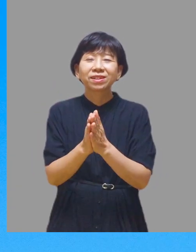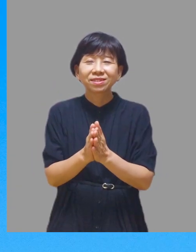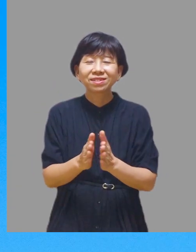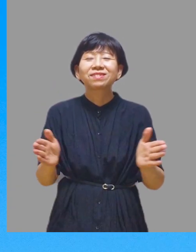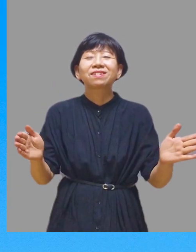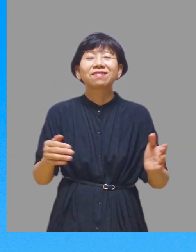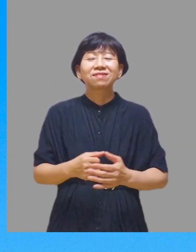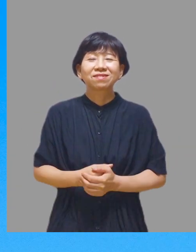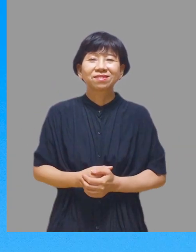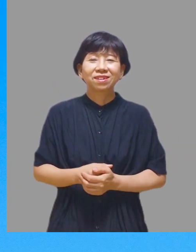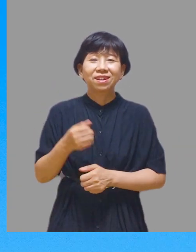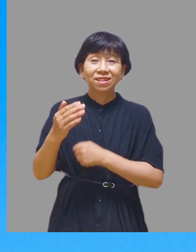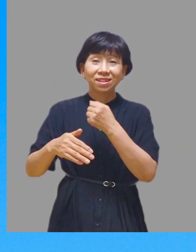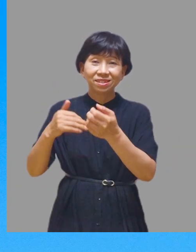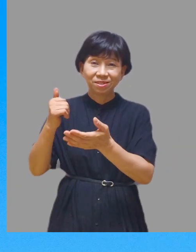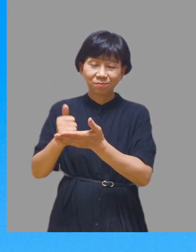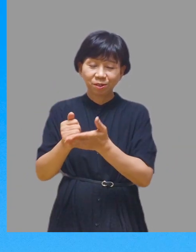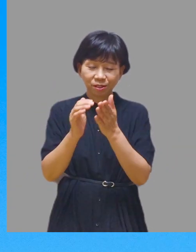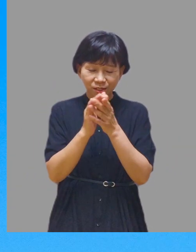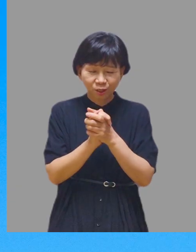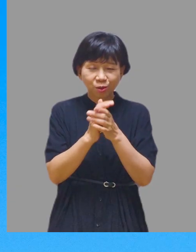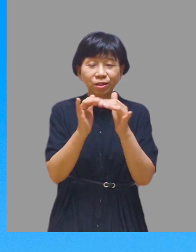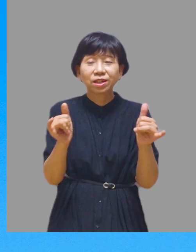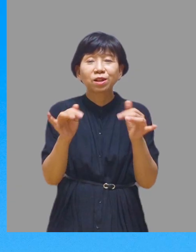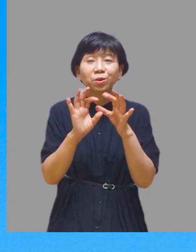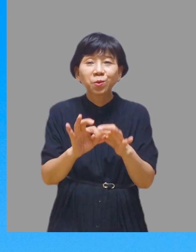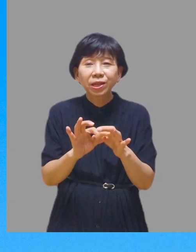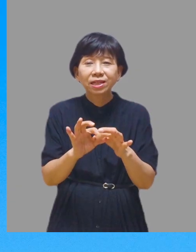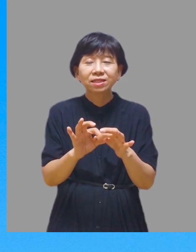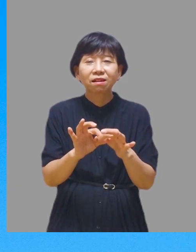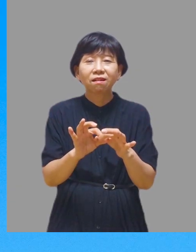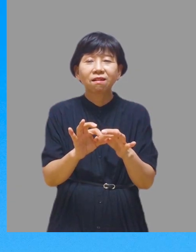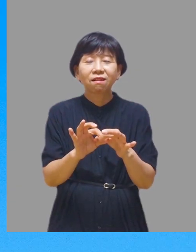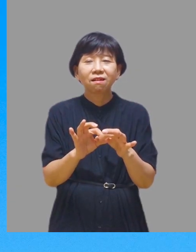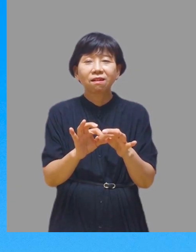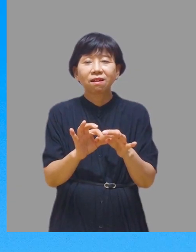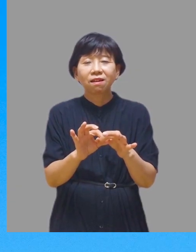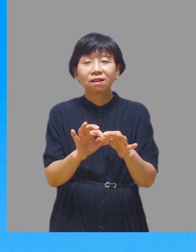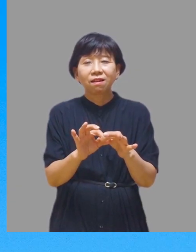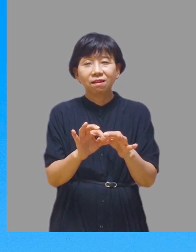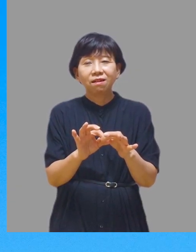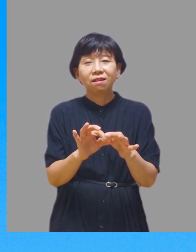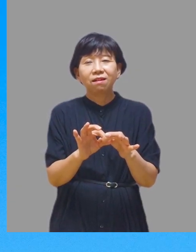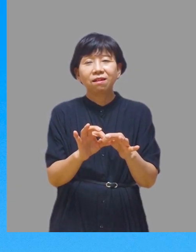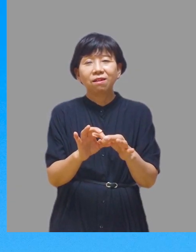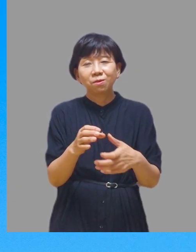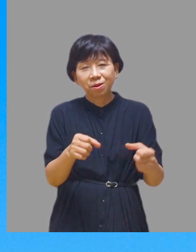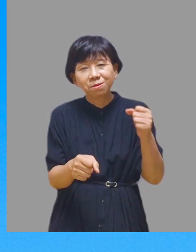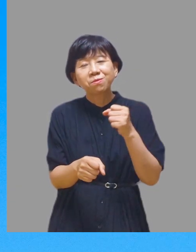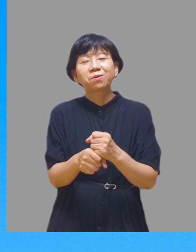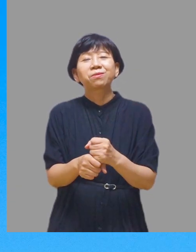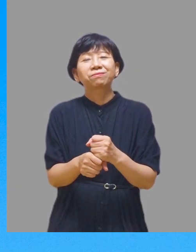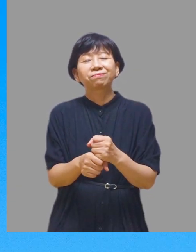시작입니다. 하나님은 오늘도 그런 기도자들을 통해서 역사의 무너진 틈을 메워가고 계십니다.